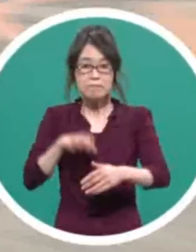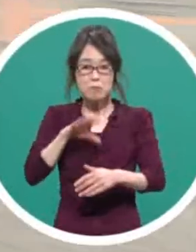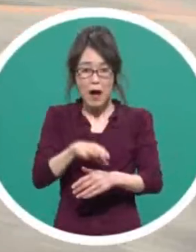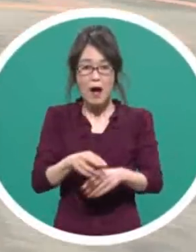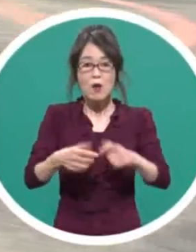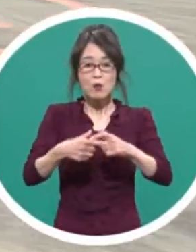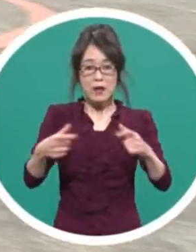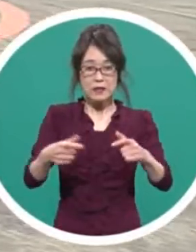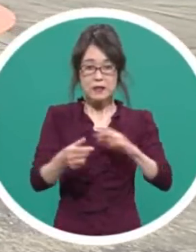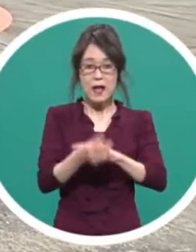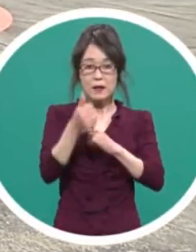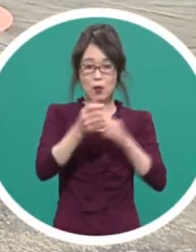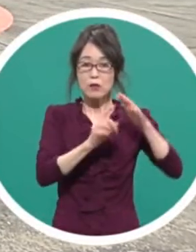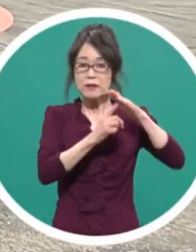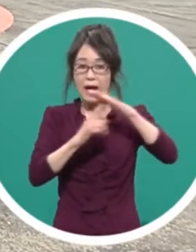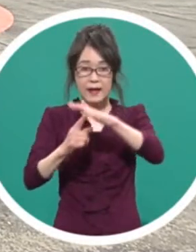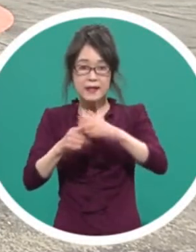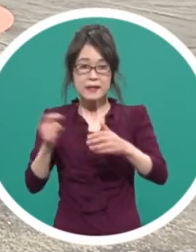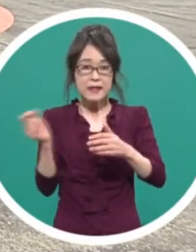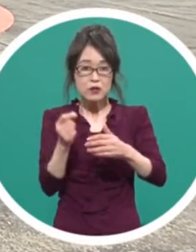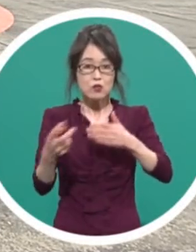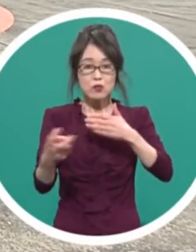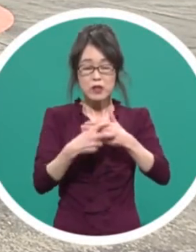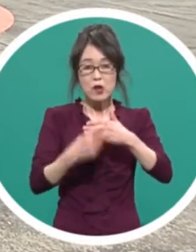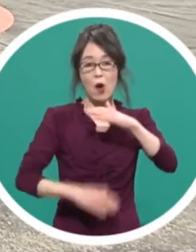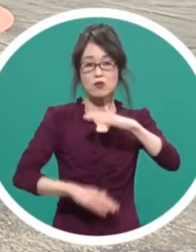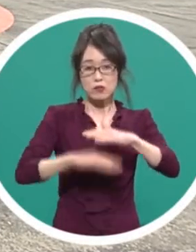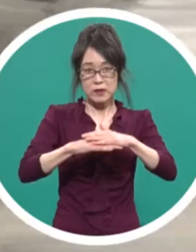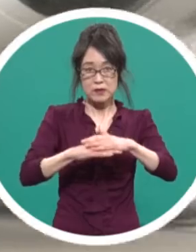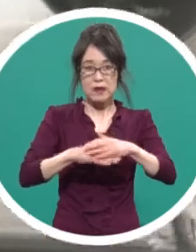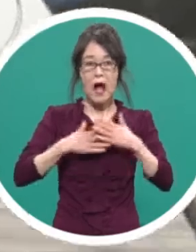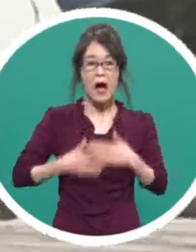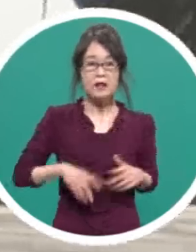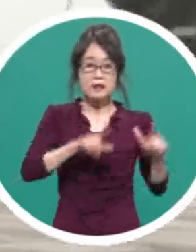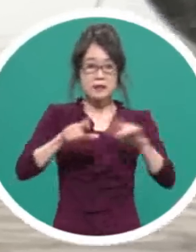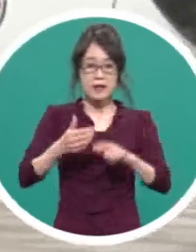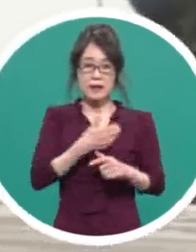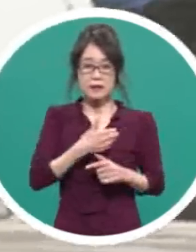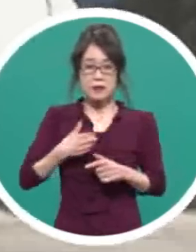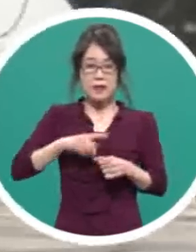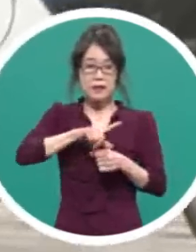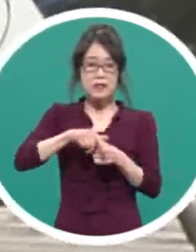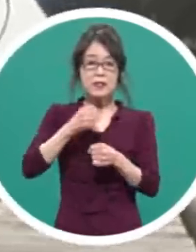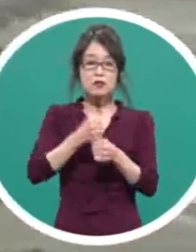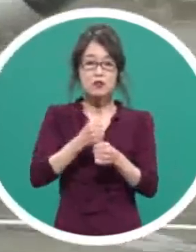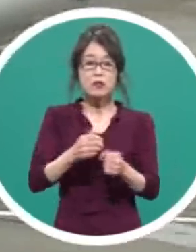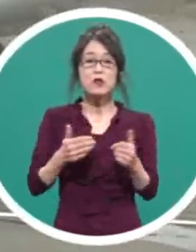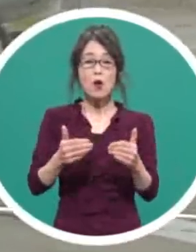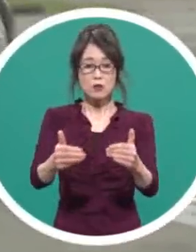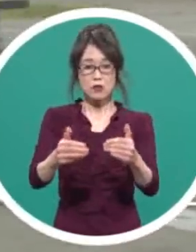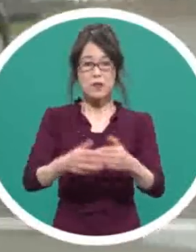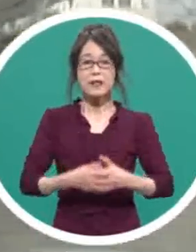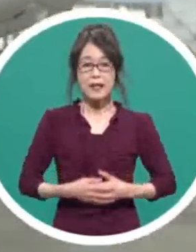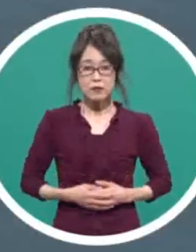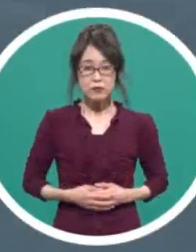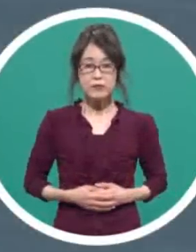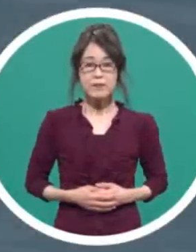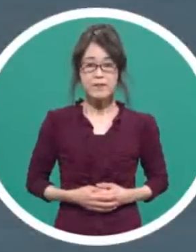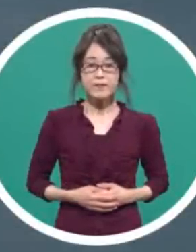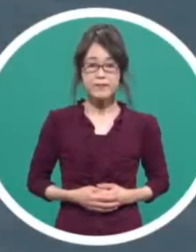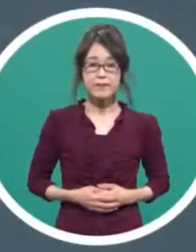して、ドクターヘリによる救急医療の充実を図り、安心して暮らせる地域づくりを進めていく